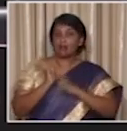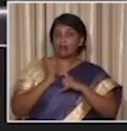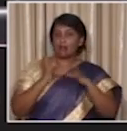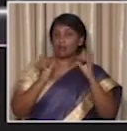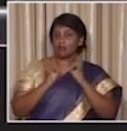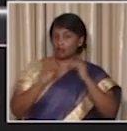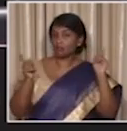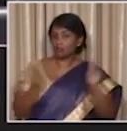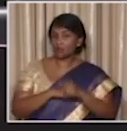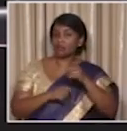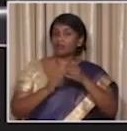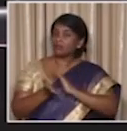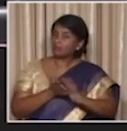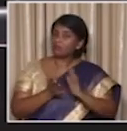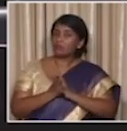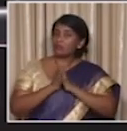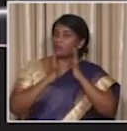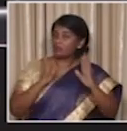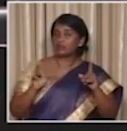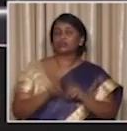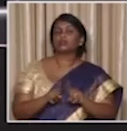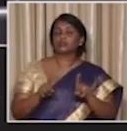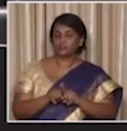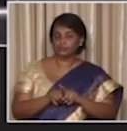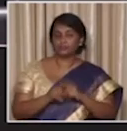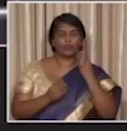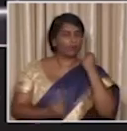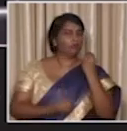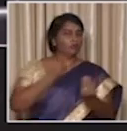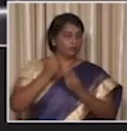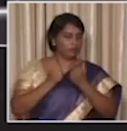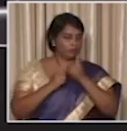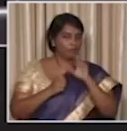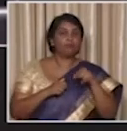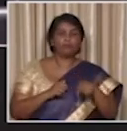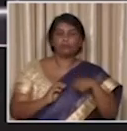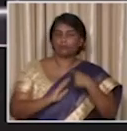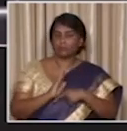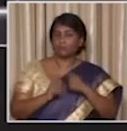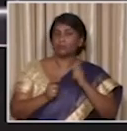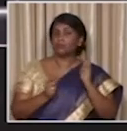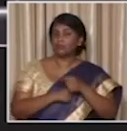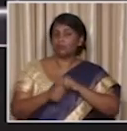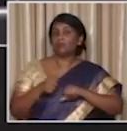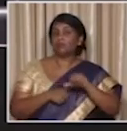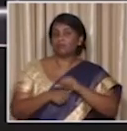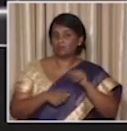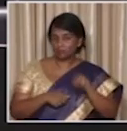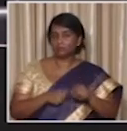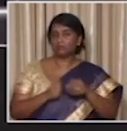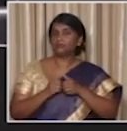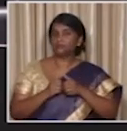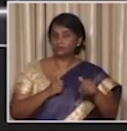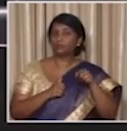ගහනකම් එයාට කරන්න පුළුවන් හැම ආකාරයකම මුදල් ප්‍රතිපාදන දීලා අද ශ්‍රී ලංකා cricket ආයතනයෙන් තමයි මේ